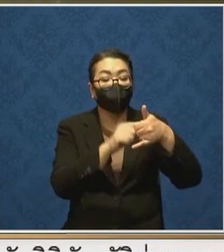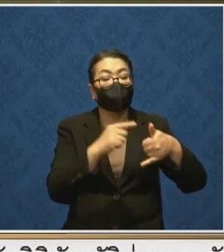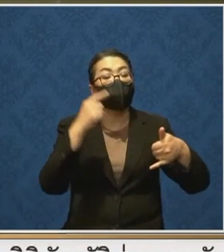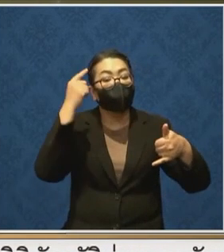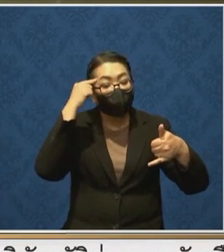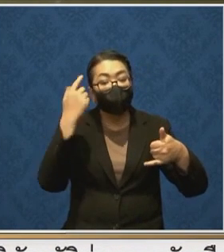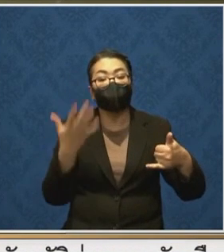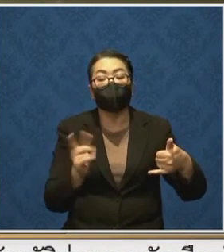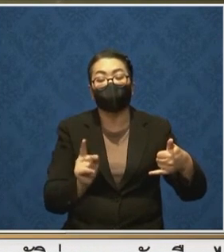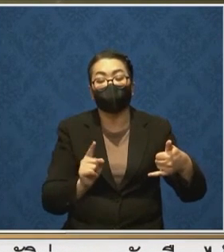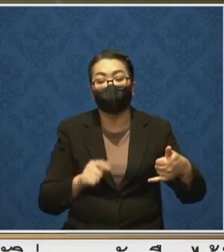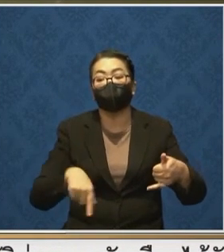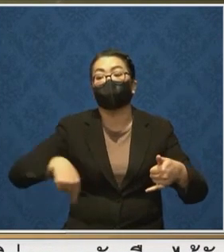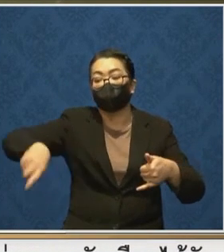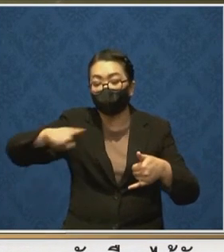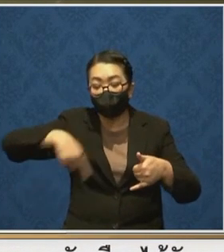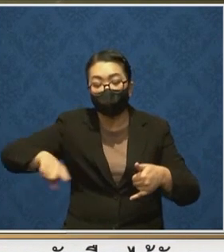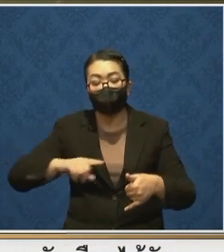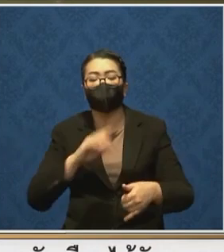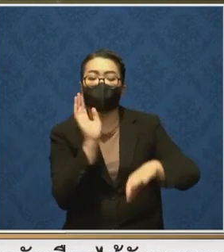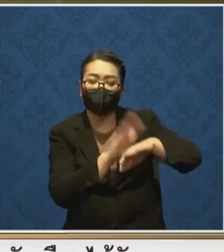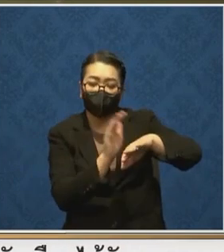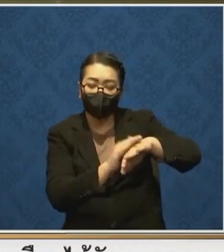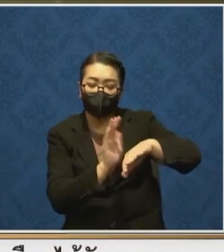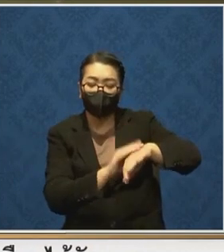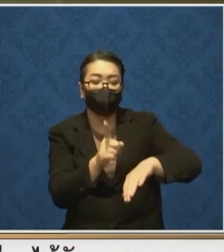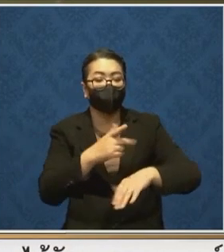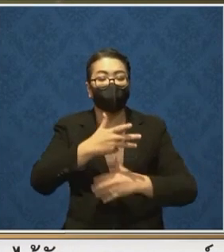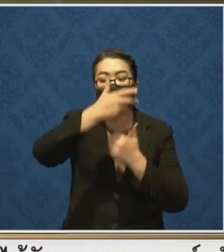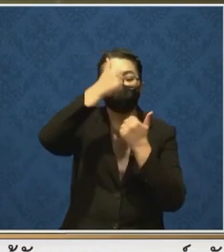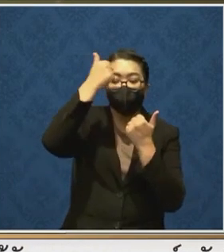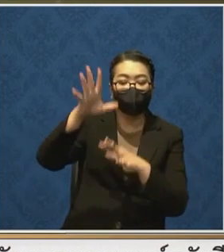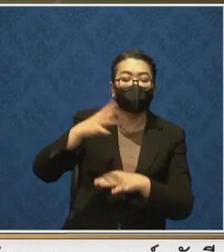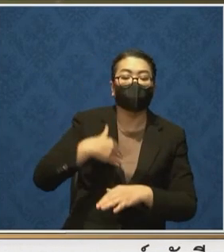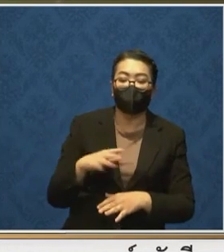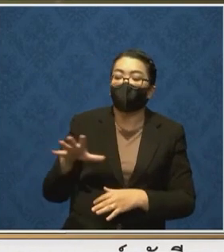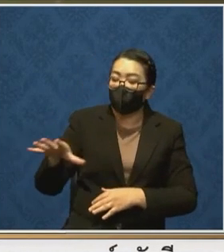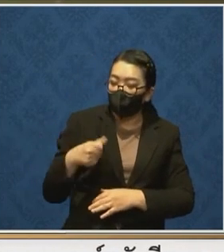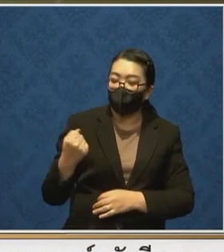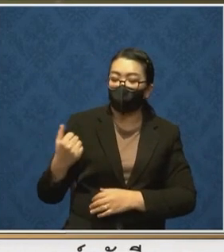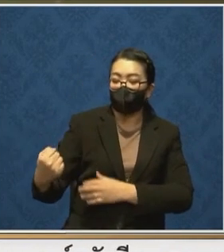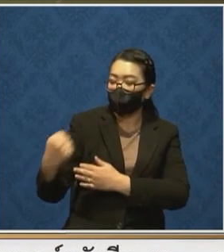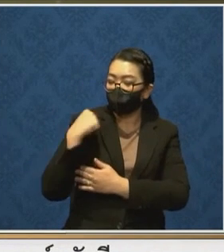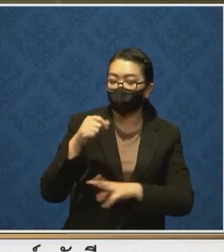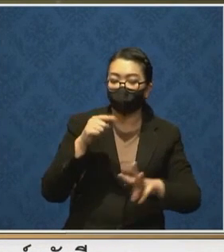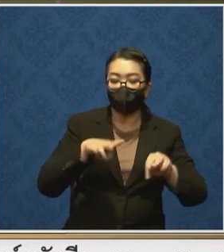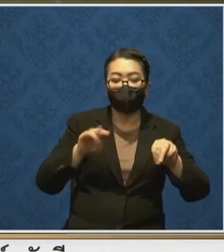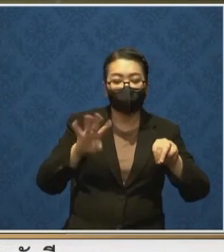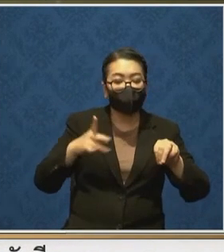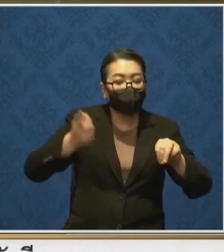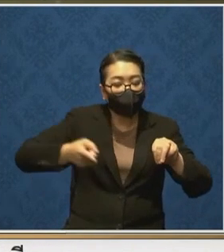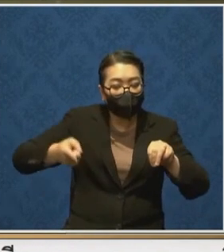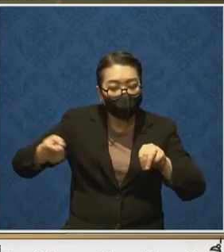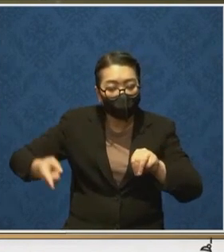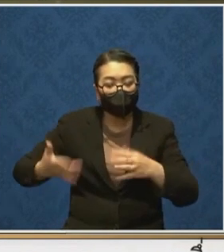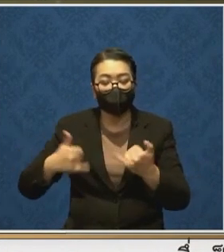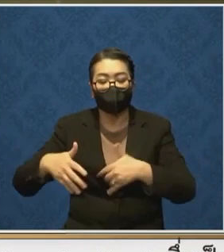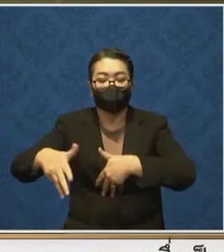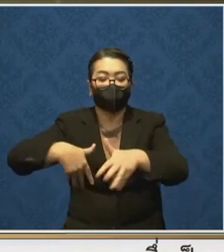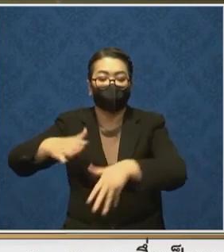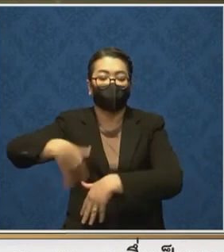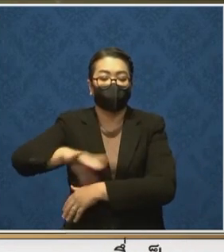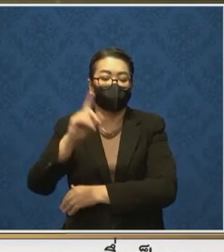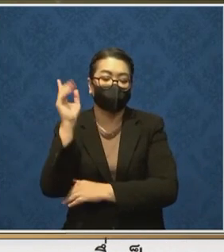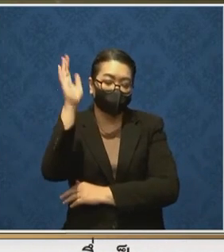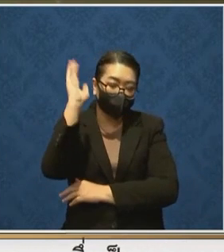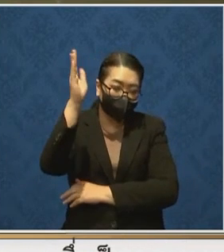กระสวงทักท้วง ทัดทาน แต่ก็ยน่งเฉย ไม่สะทุกสะทานใดๆจนกระทั่งสมาชิสภาพุทราสดอนอภิปรในสภาถึ 5